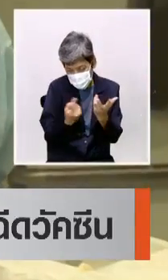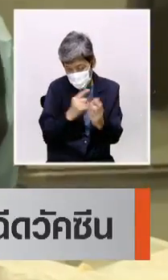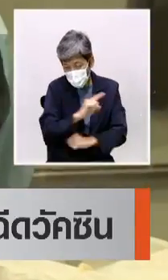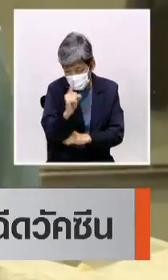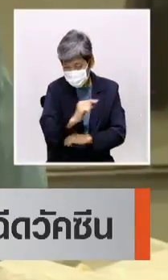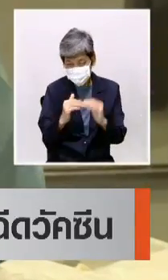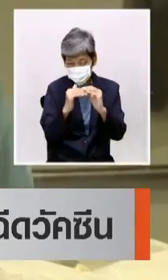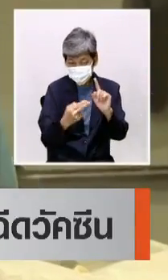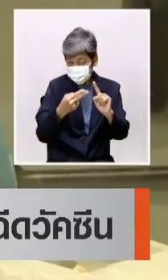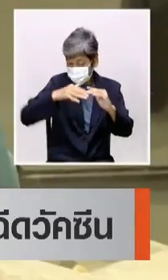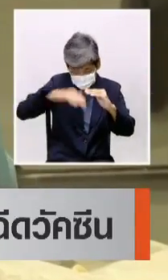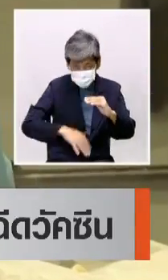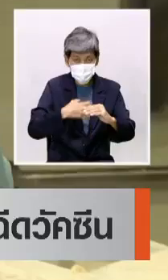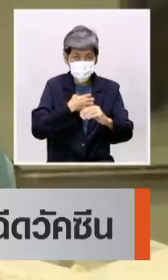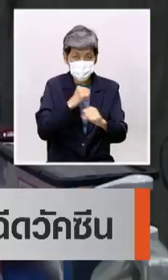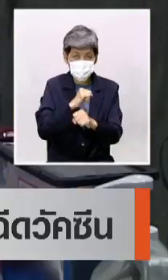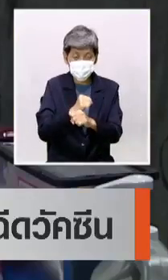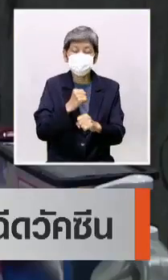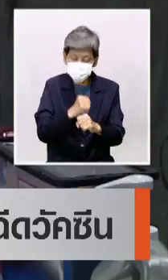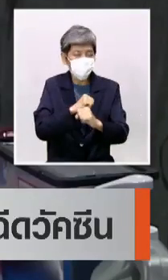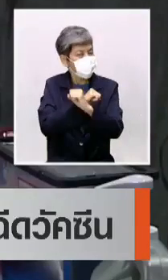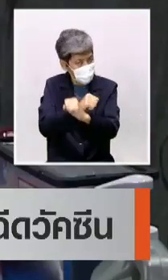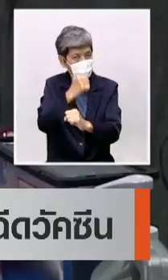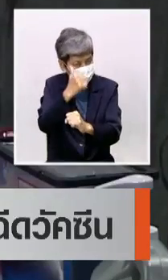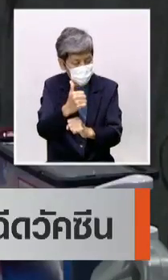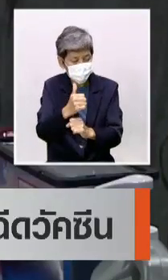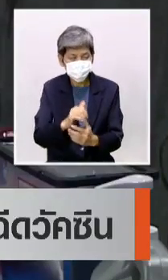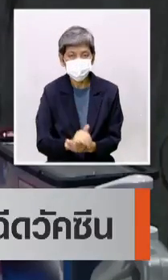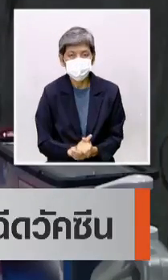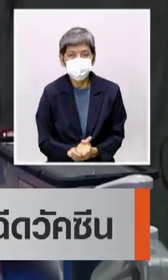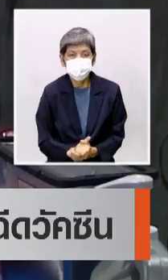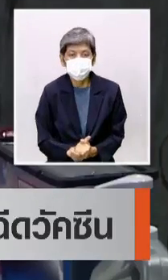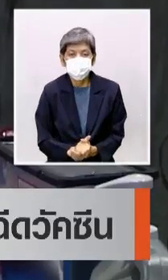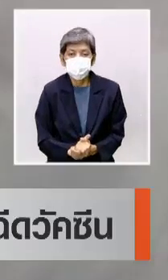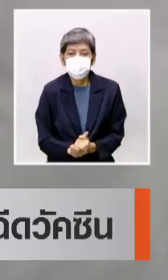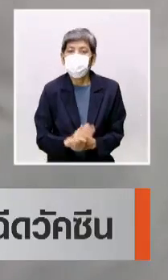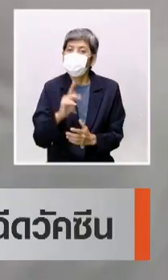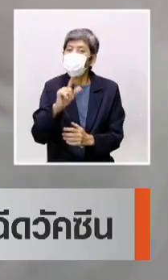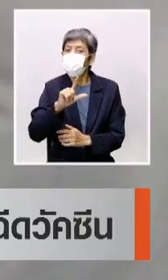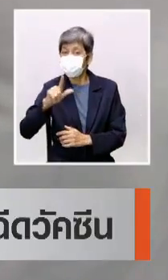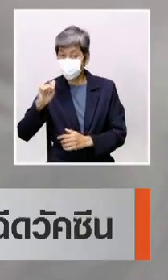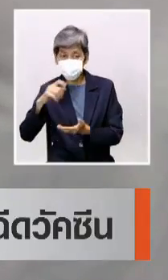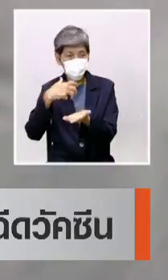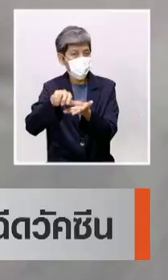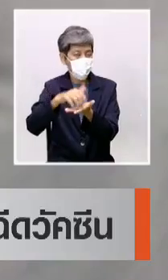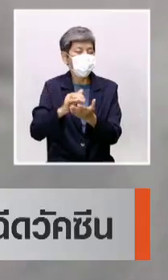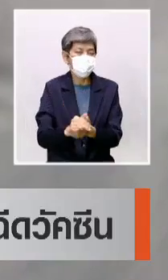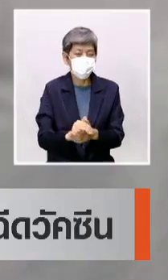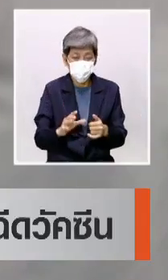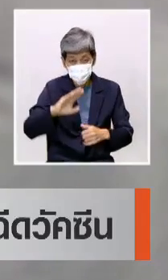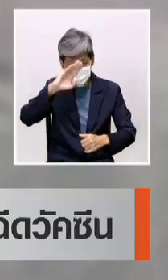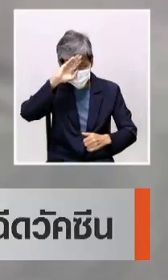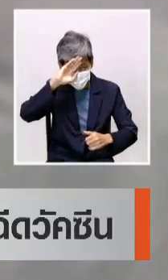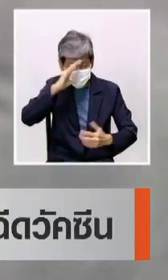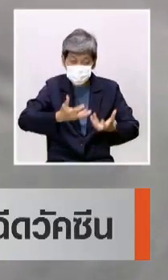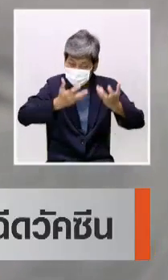ให้เหลือต่ำกว่า 10,000 คนจึงจะเรียกว่าเป็นการควบคุมการระบาดได้ขณะที่สำนักข่าวรอยเตอร์สรายงานว่าจำนวนผู้ป่วยโควิดที่อ